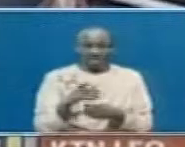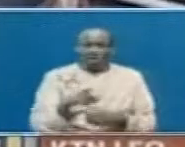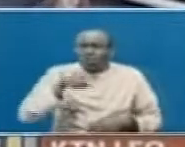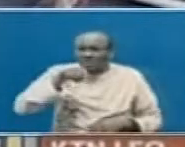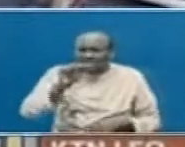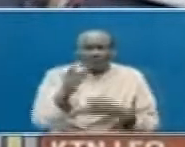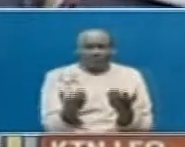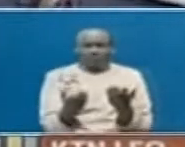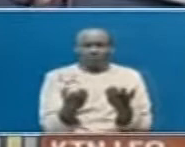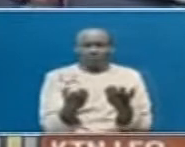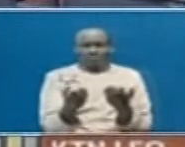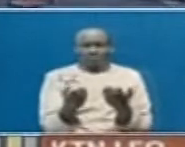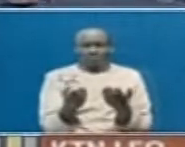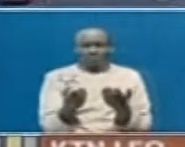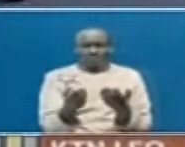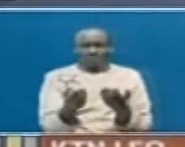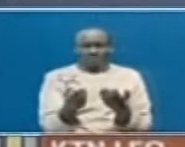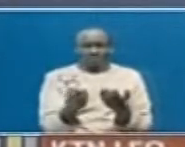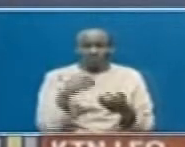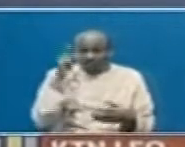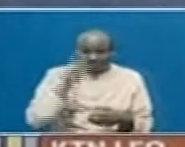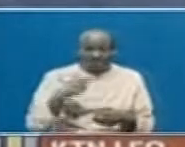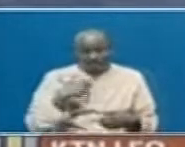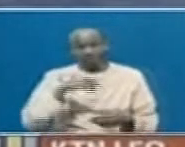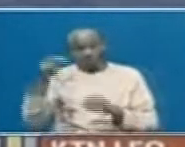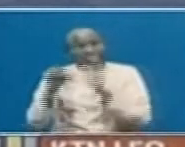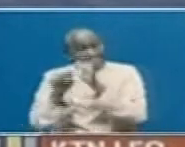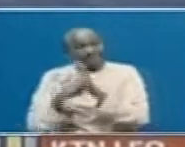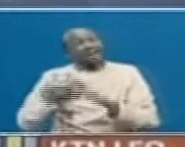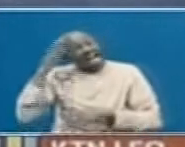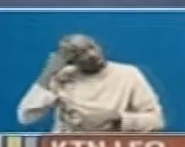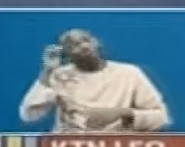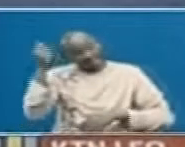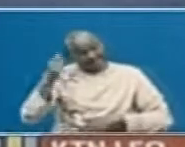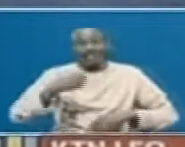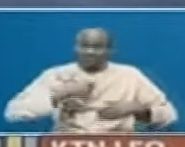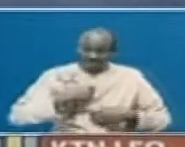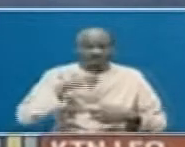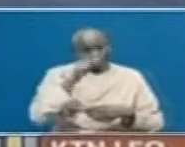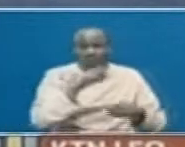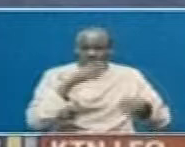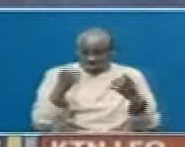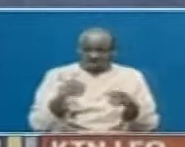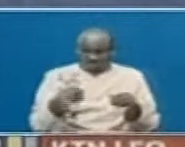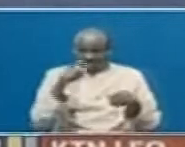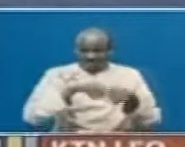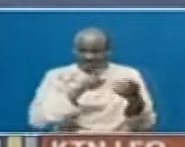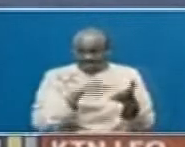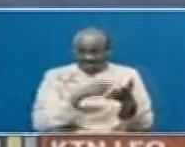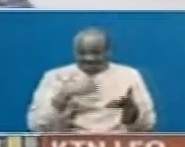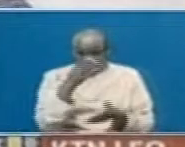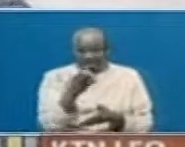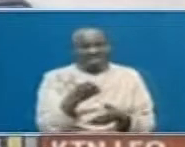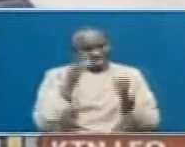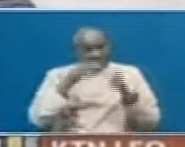yako kusema nifanyie hivi ili nikupeleke kwa rais, wajua akisikia nyimbo zangu anasikia raha. Ikiwa anafanya